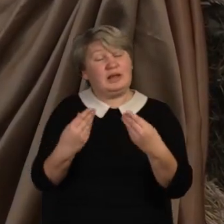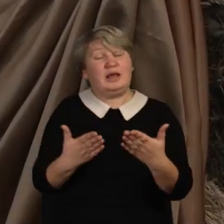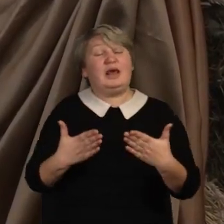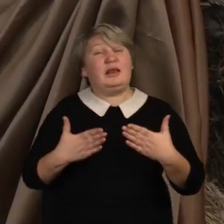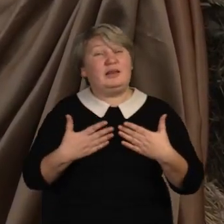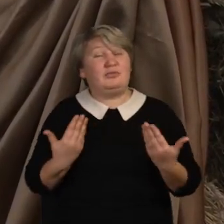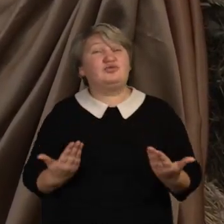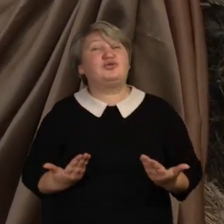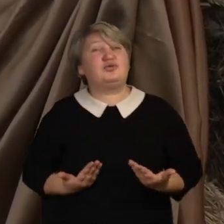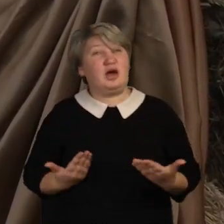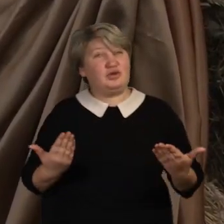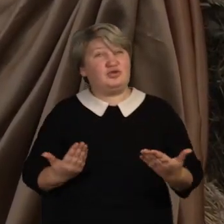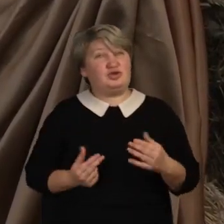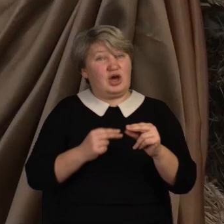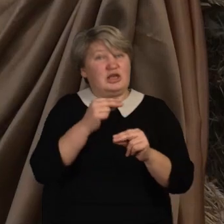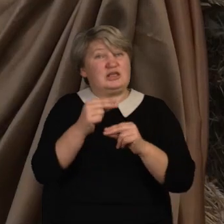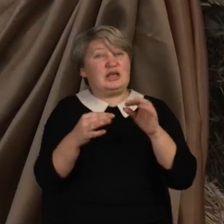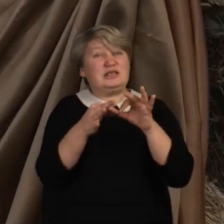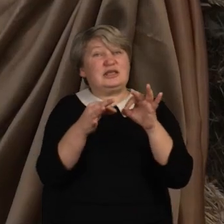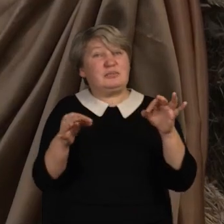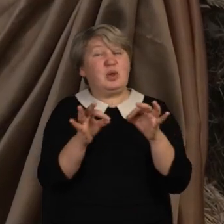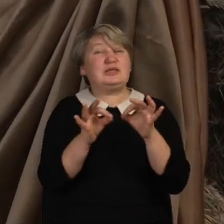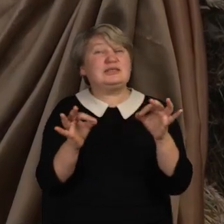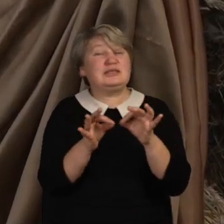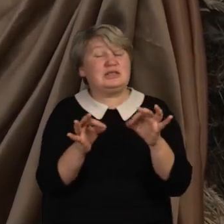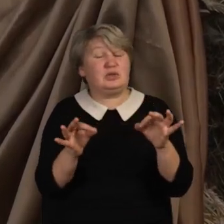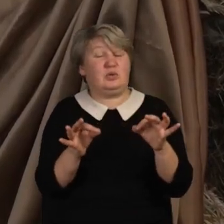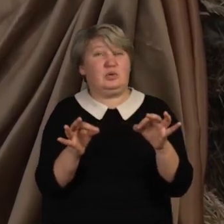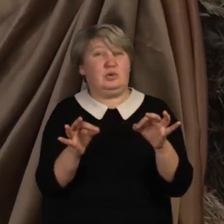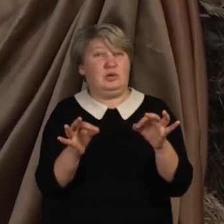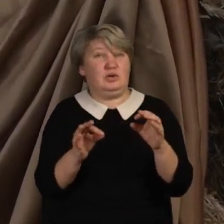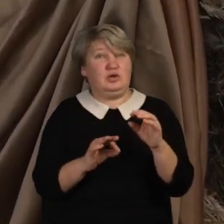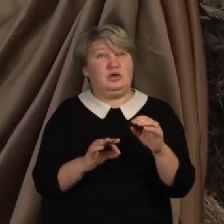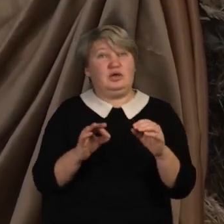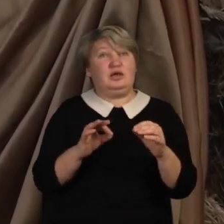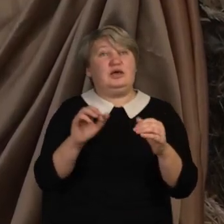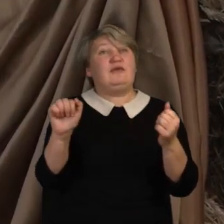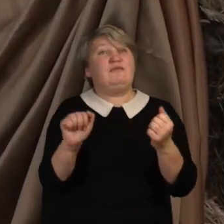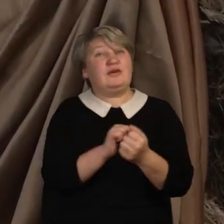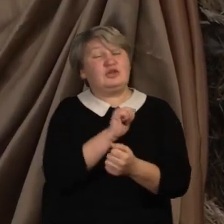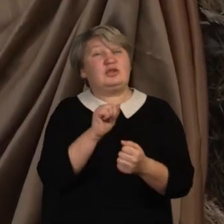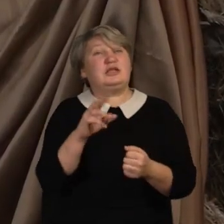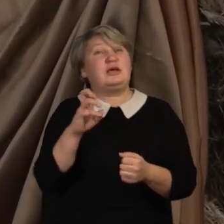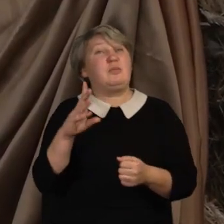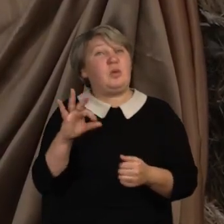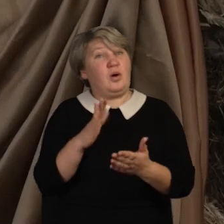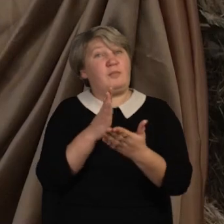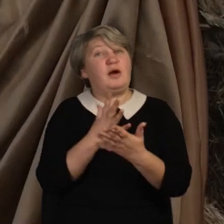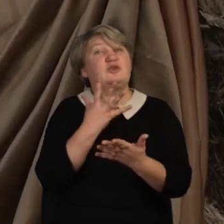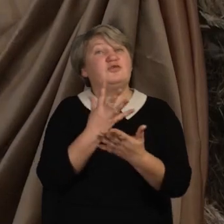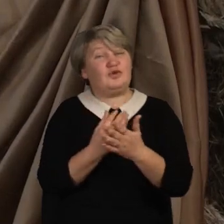життя. Життя через стебло, через сіно, через, як кажуть, і висохле стебло, воно має теж свою